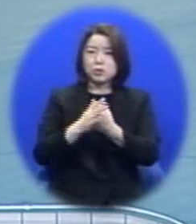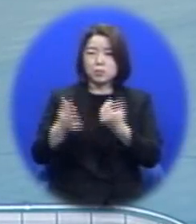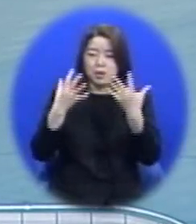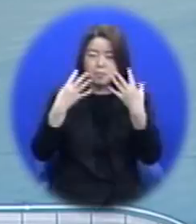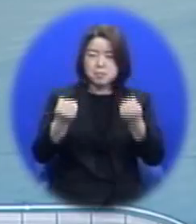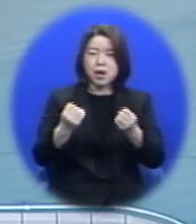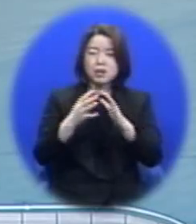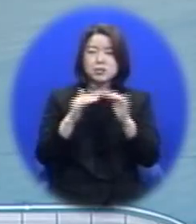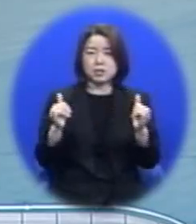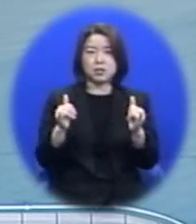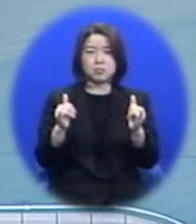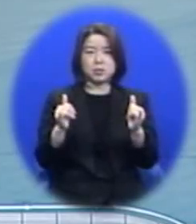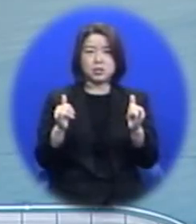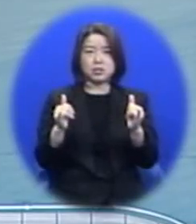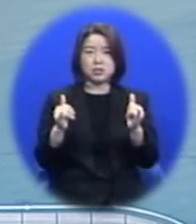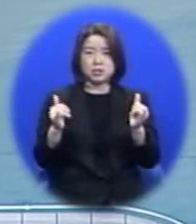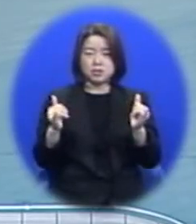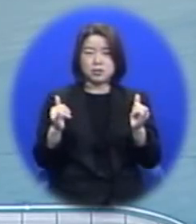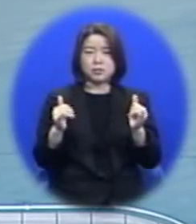사람들이 거의